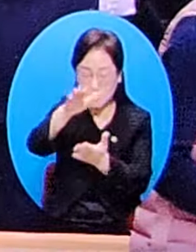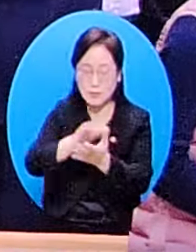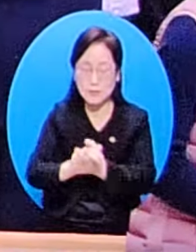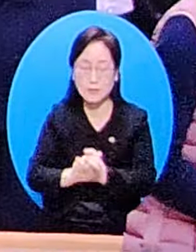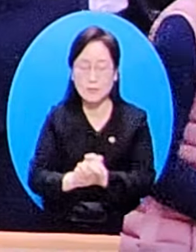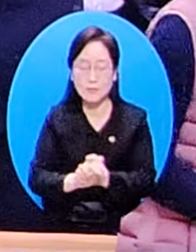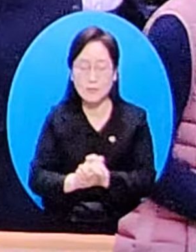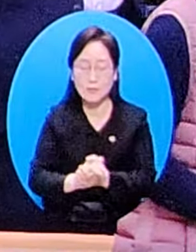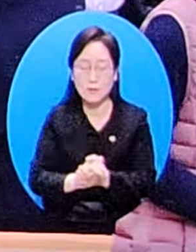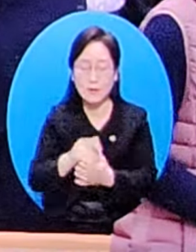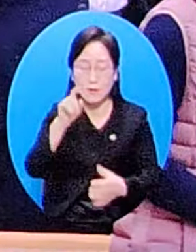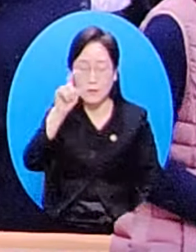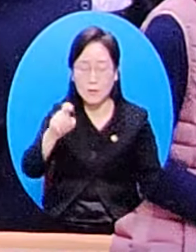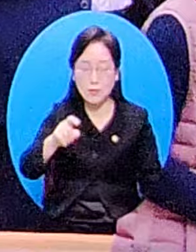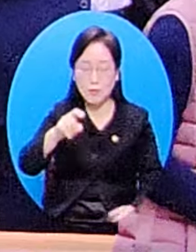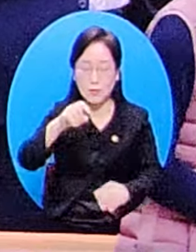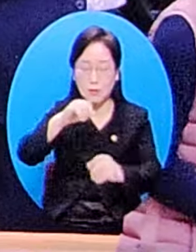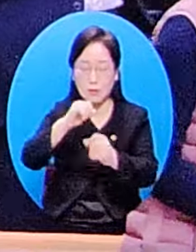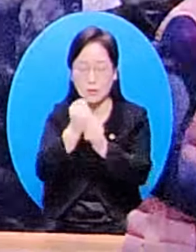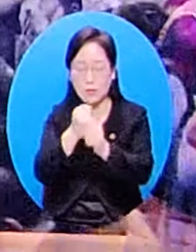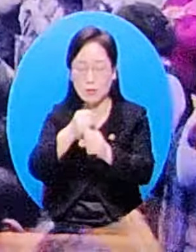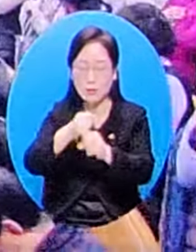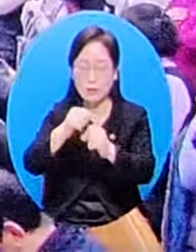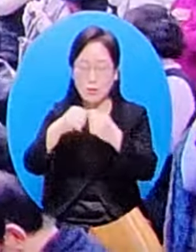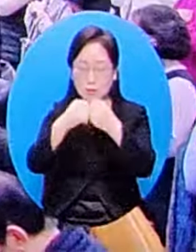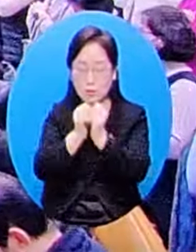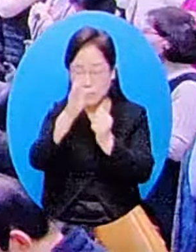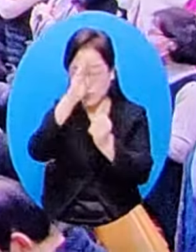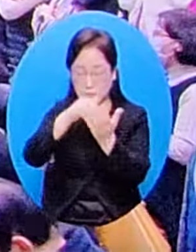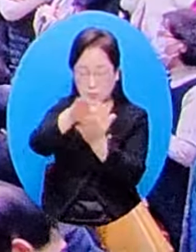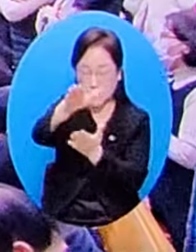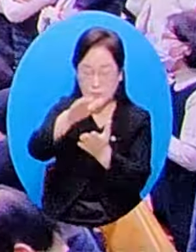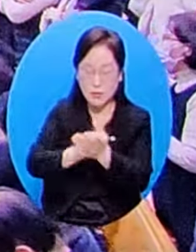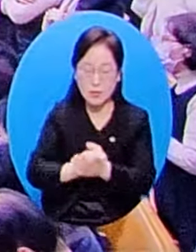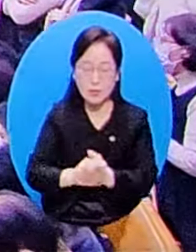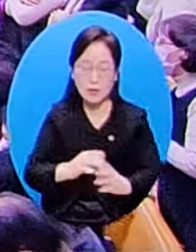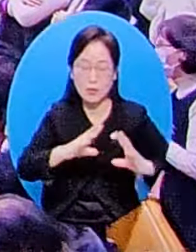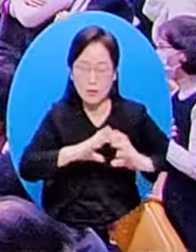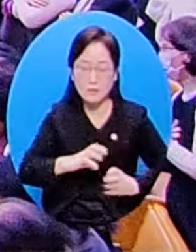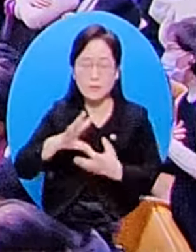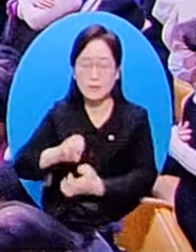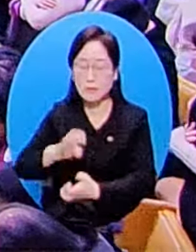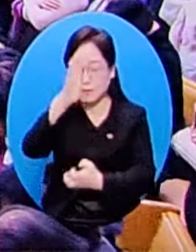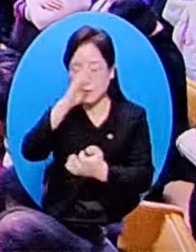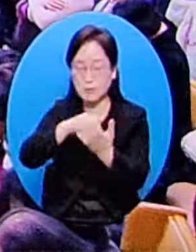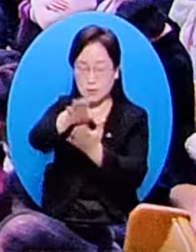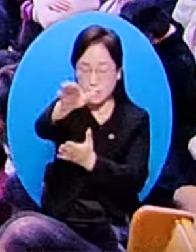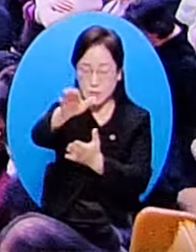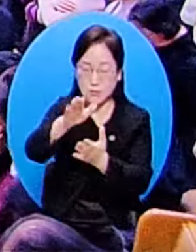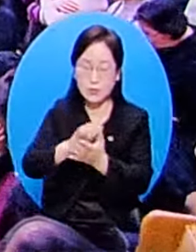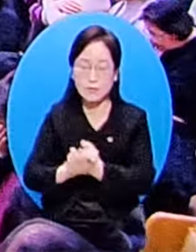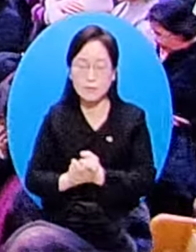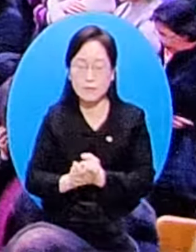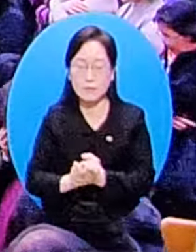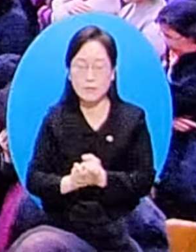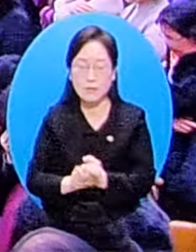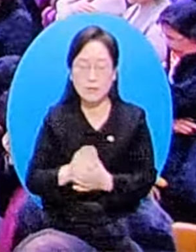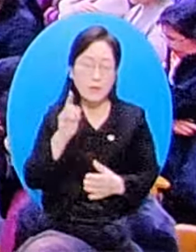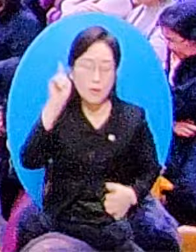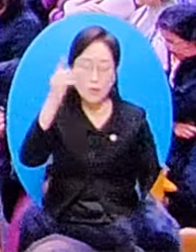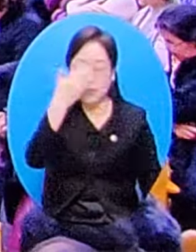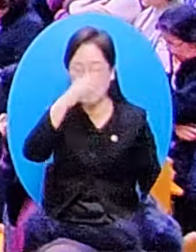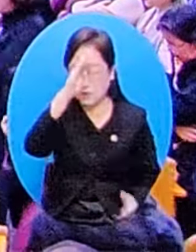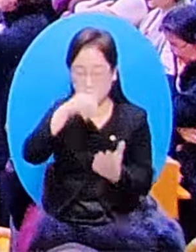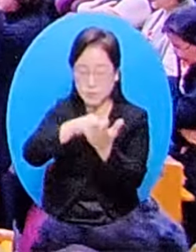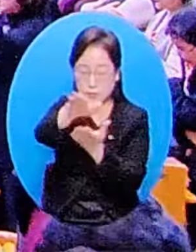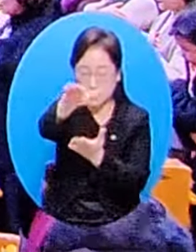갈지어다. 어깨, 척추, 허리, 관절의 병이 물러갈지어다. 심장병, 위장병이 떠나갈지어다. 고혈압,